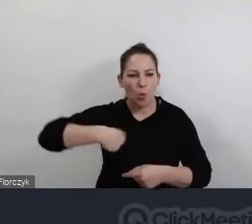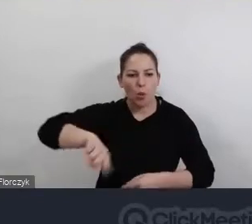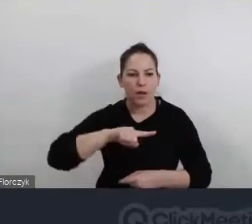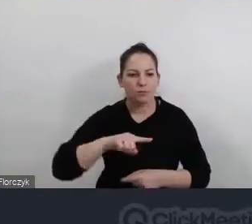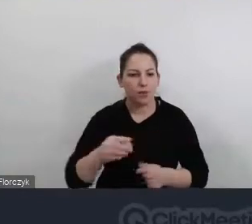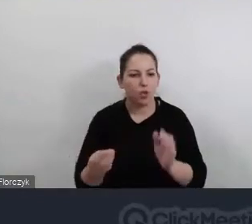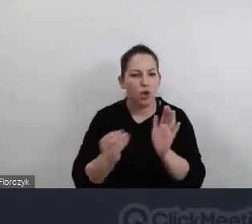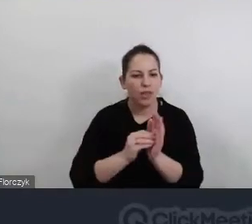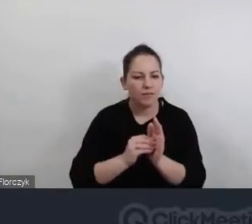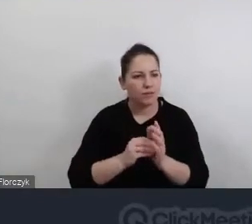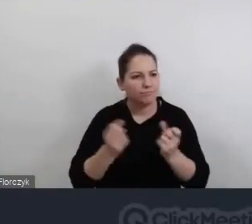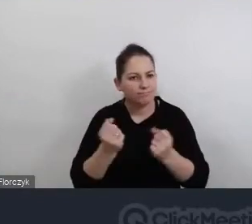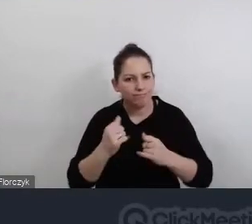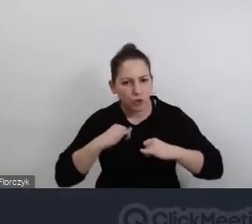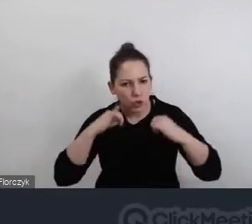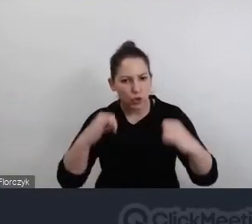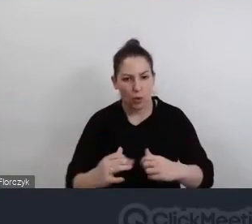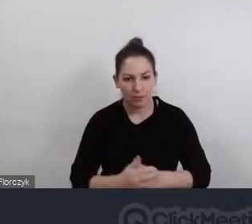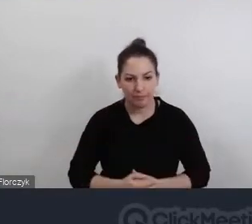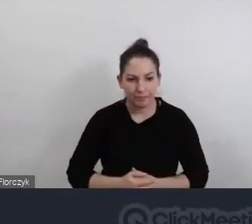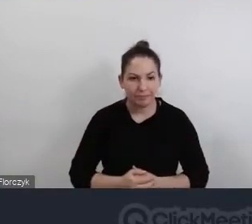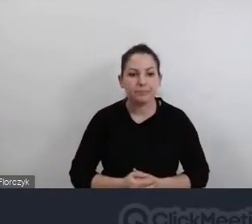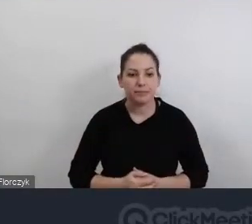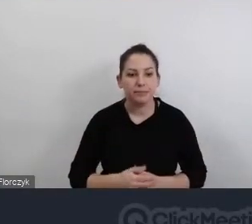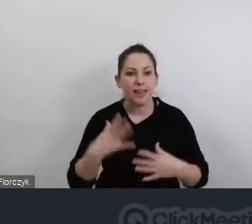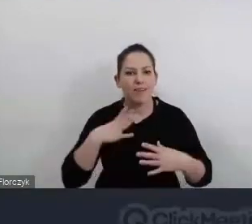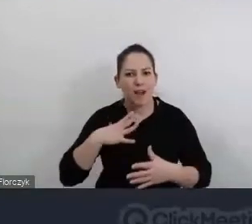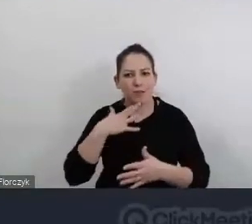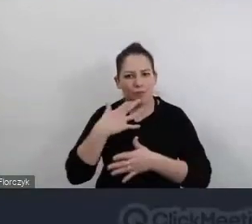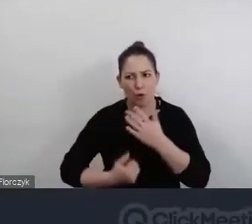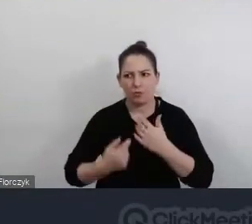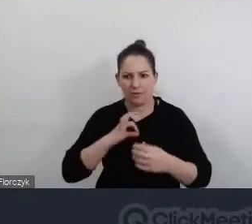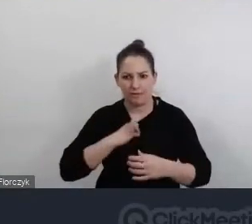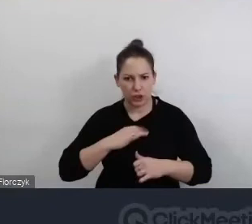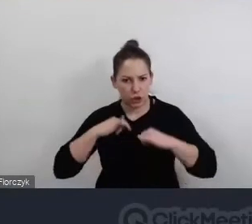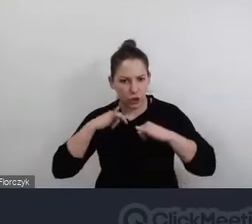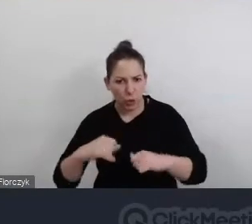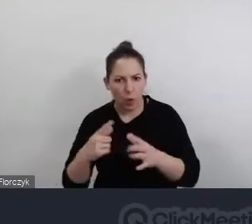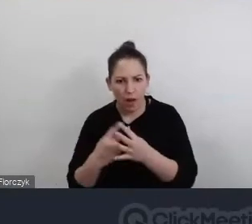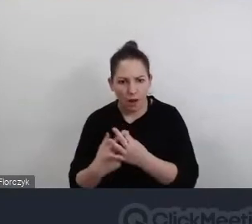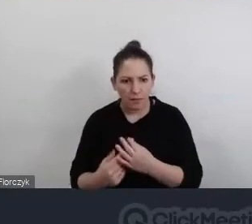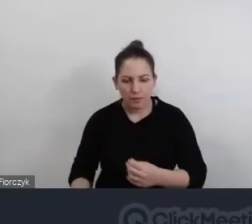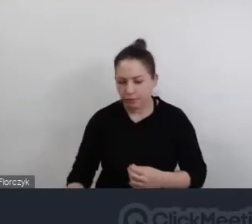dodatkowy potencjał. Więc należy wykorzystywać te swoje potencjały i